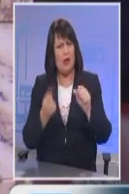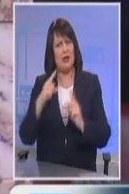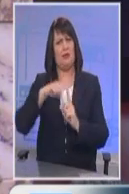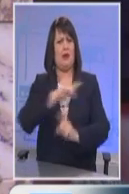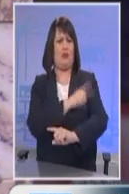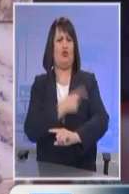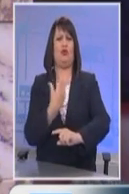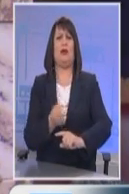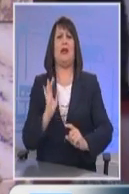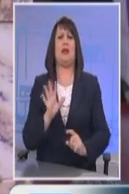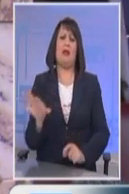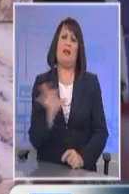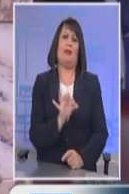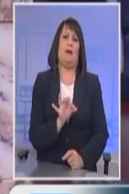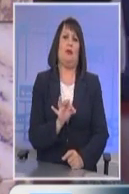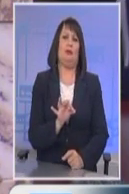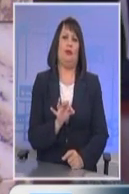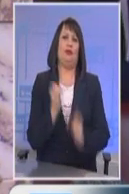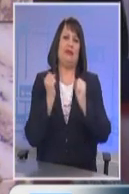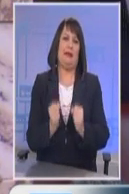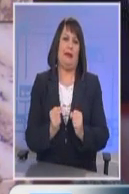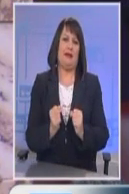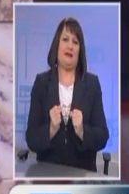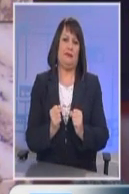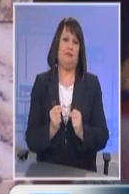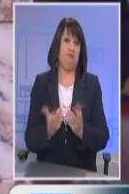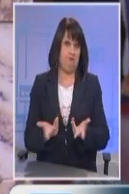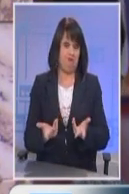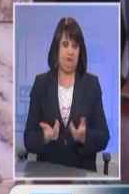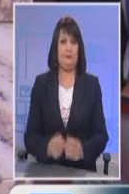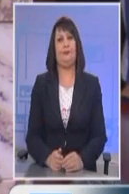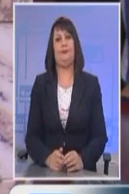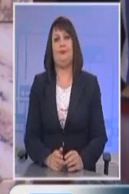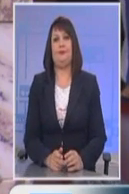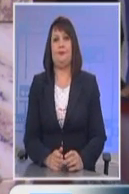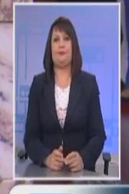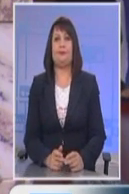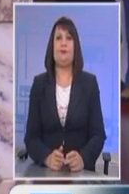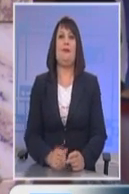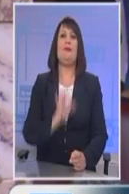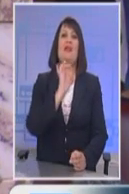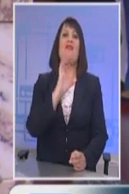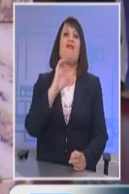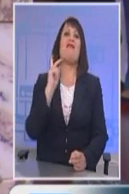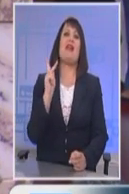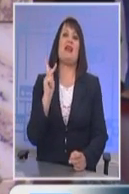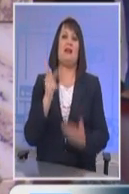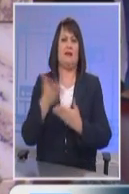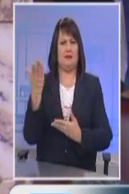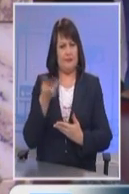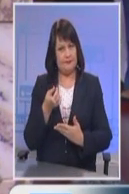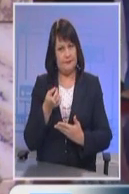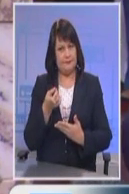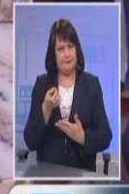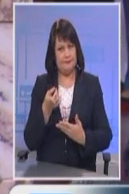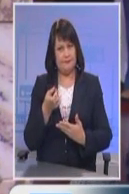προσόντων για τον διορισμό συγκεκριμένης θέσης μετακλητού υπαλλήλου. Ως προς το ΦΕΚ διορισμού της, η κατάταξή